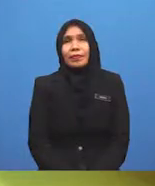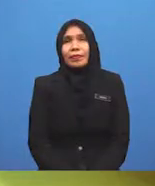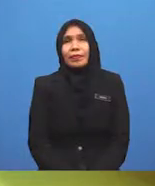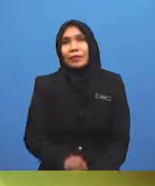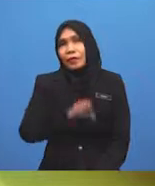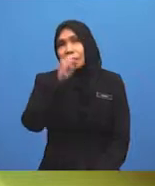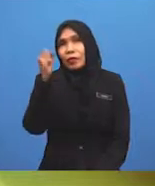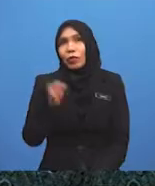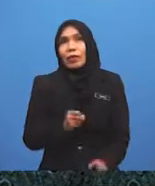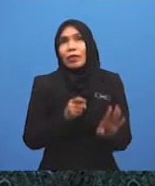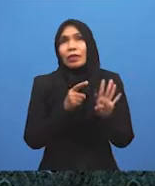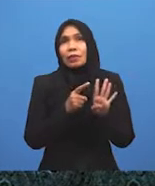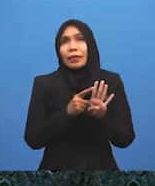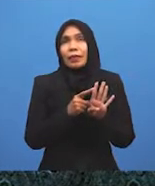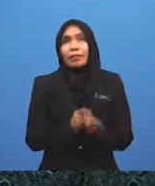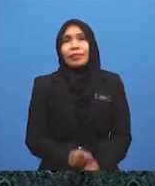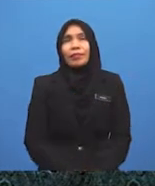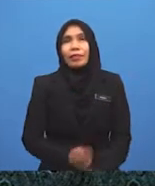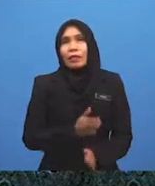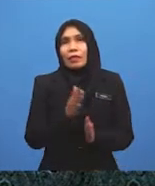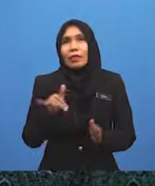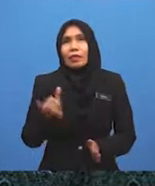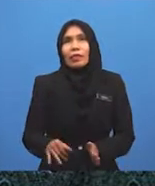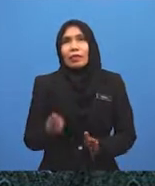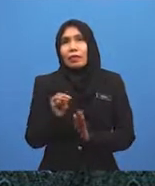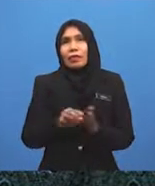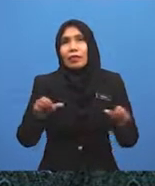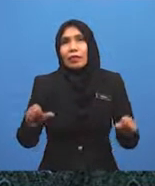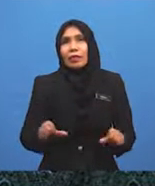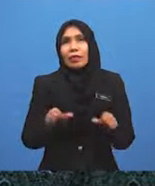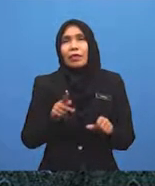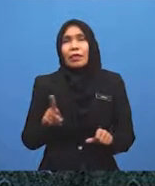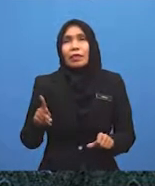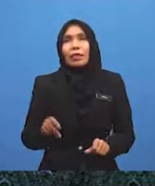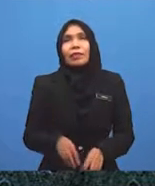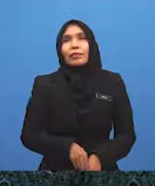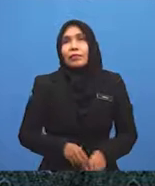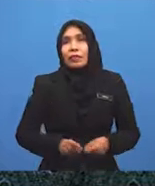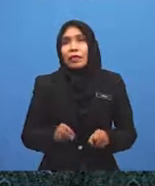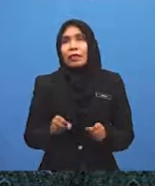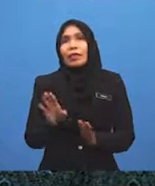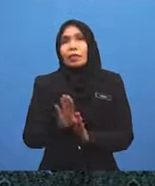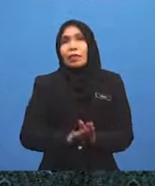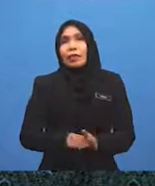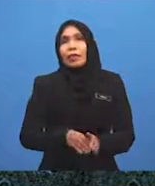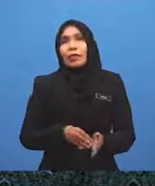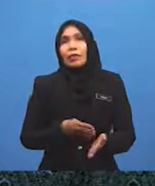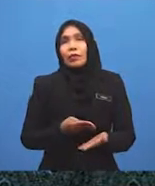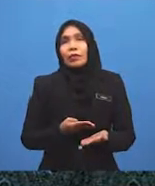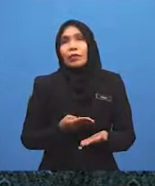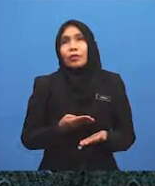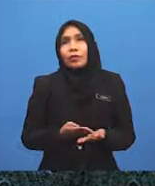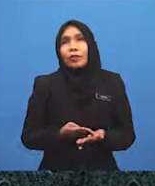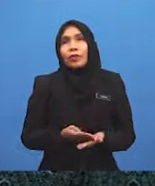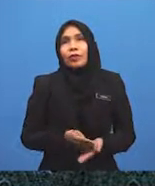Soalan keempat. Jiran yang mengamalkan sikap berbudi bahasa